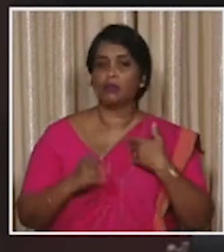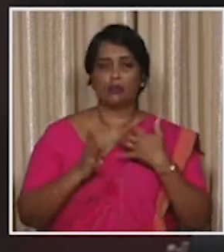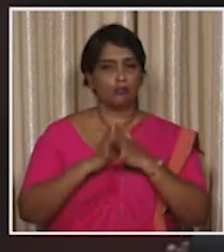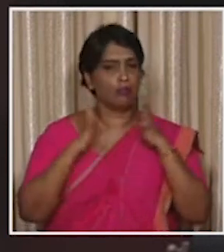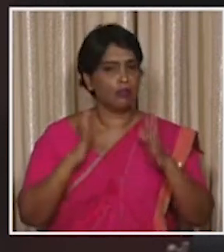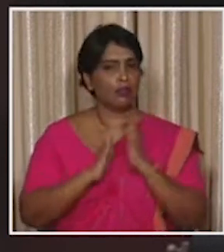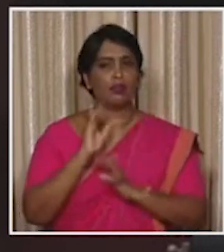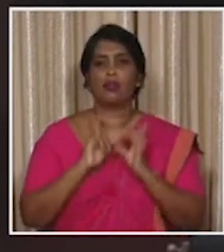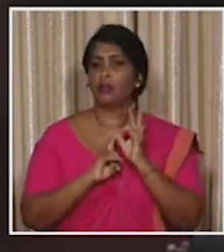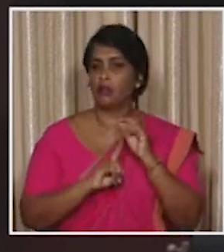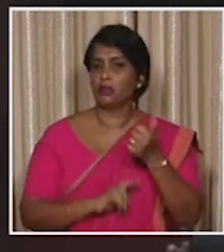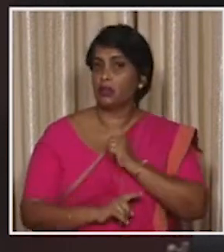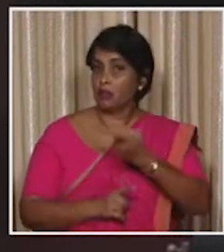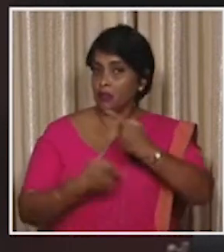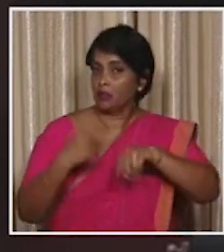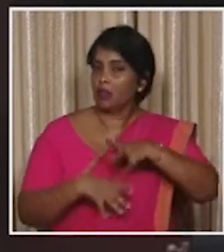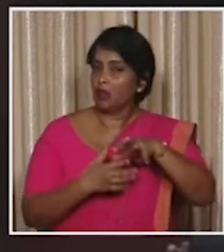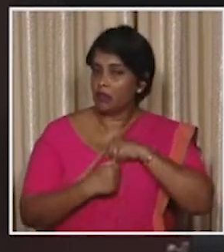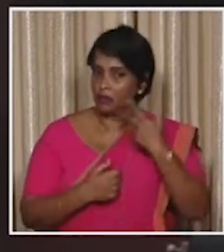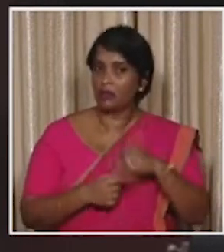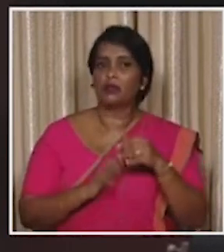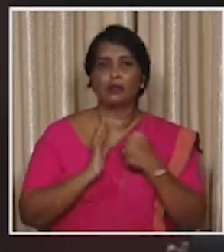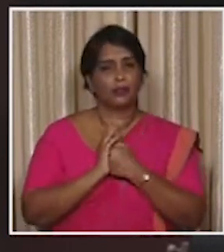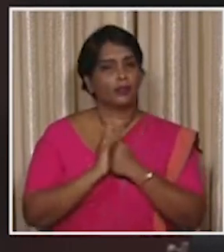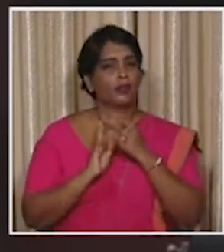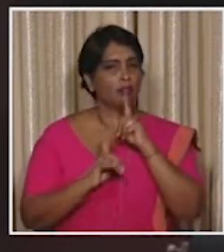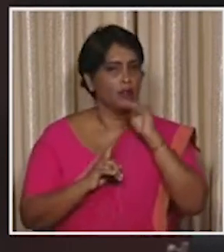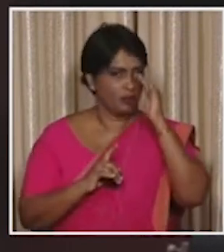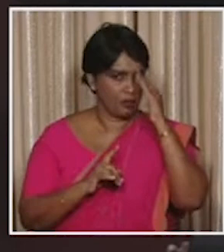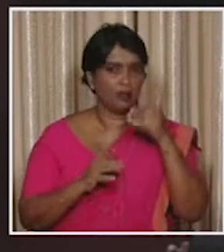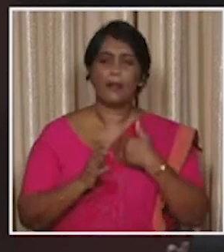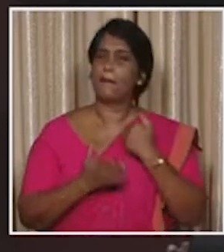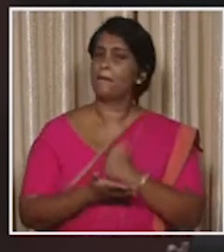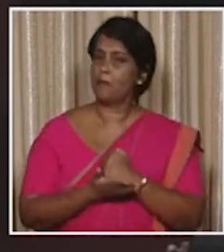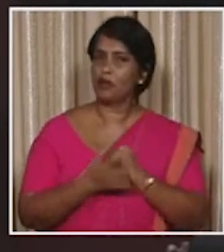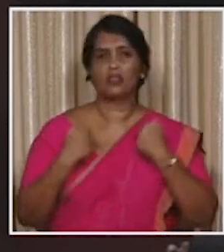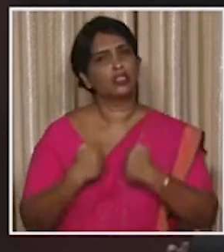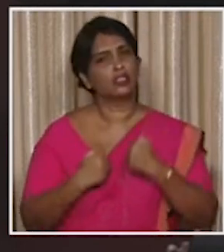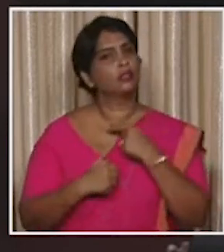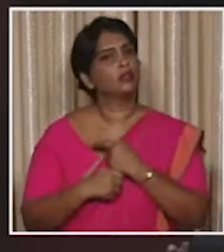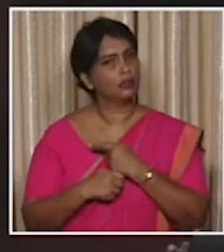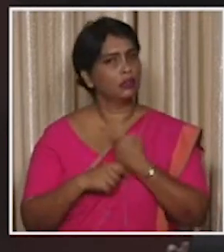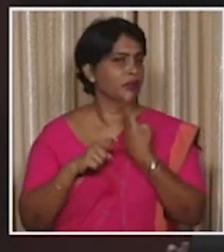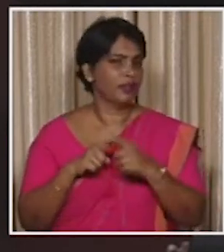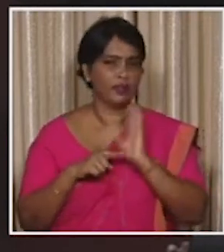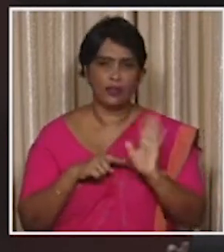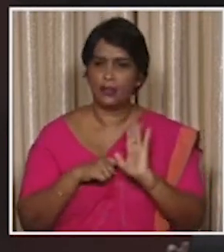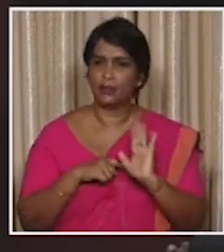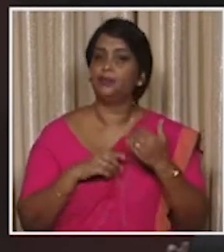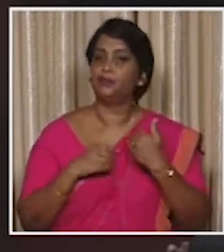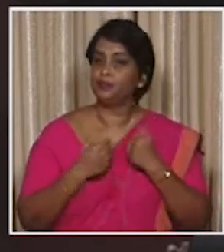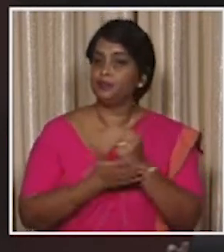බහුතරය මන්ත්‍රීවරුන්ගේ කැමැත්ත අරගෙන තියෙනවා. අනික ගරු කතානායකතුමනි මහ බැංකුවේ අධිපතිතුමා විතරක් නෙවෙයි